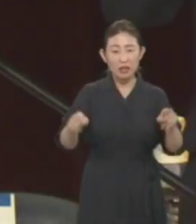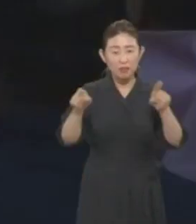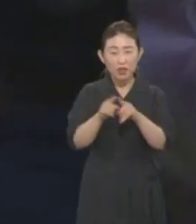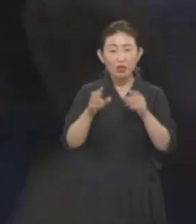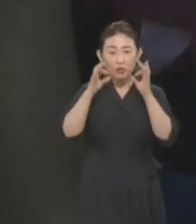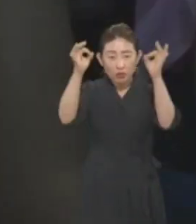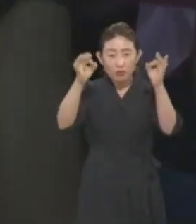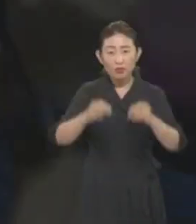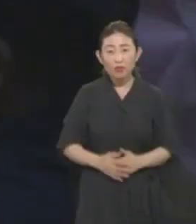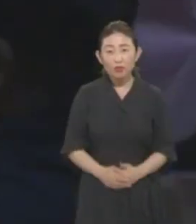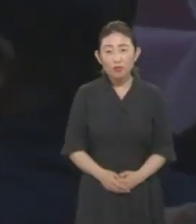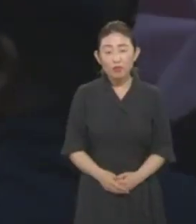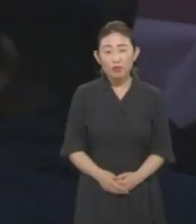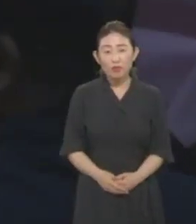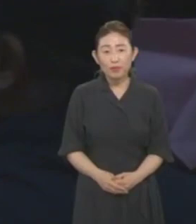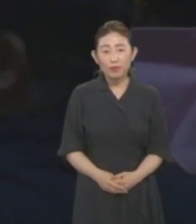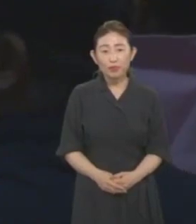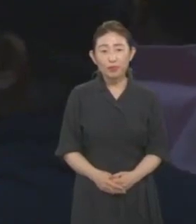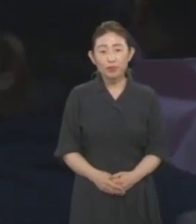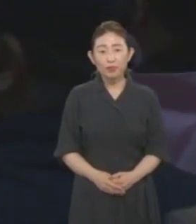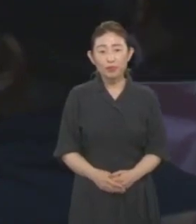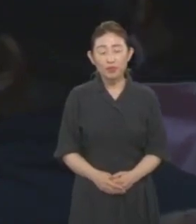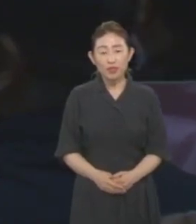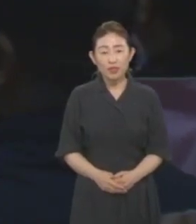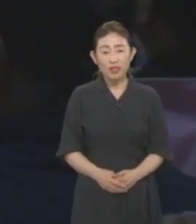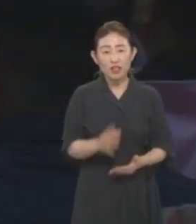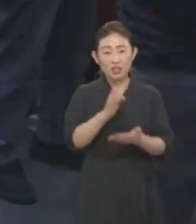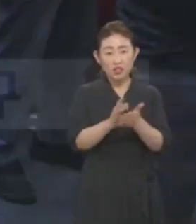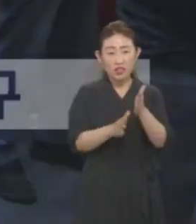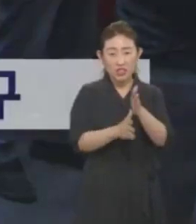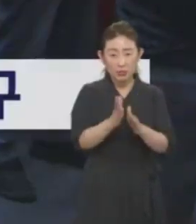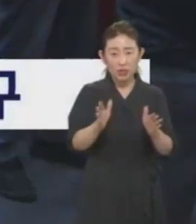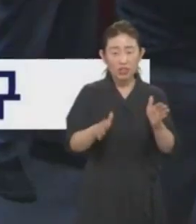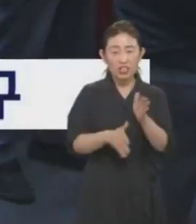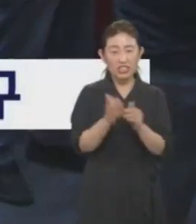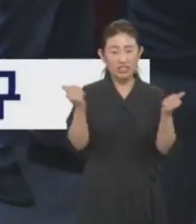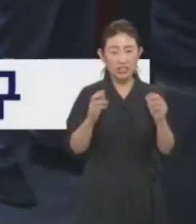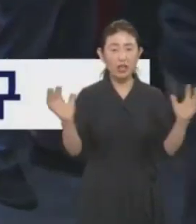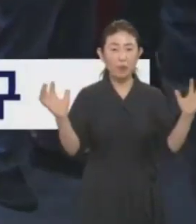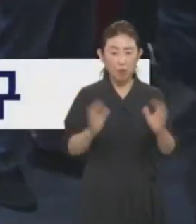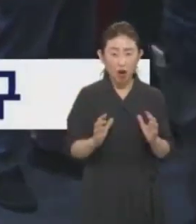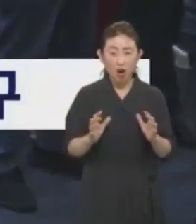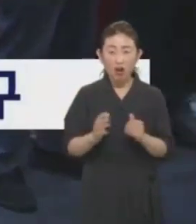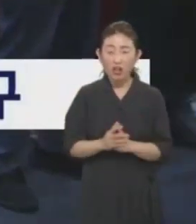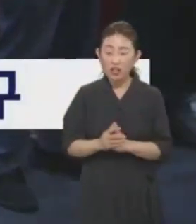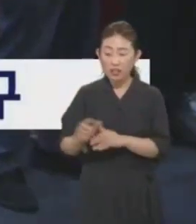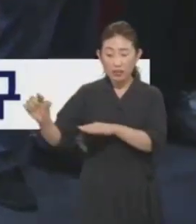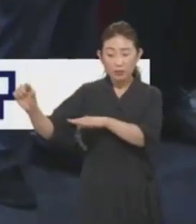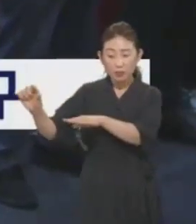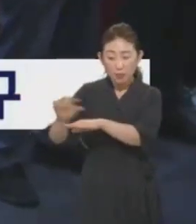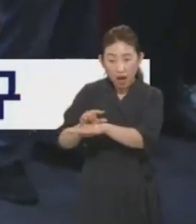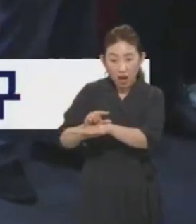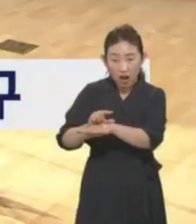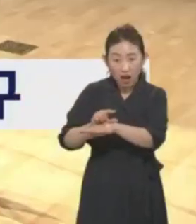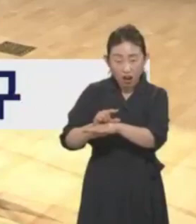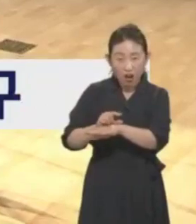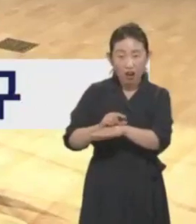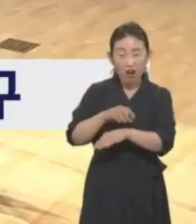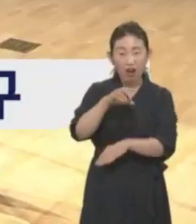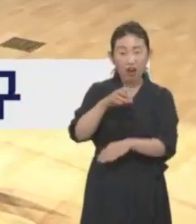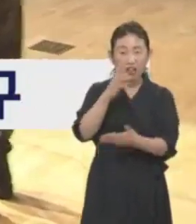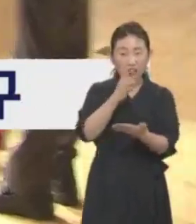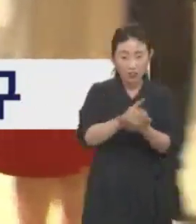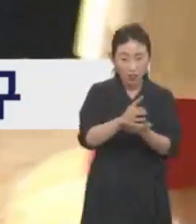노력한다. 노력한다. 천안 시민들과 시의회가 한자리에 모여 수도권 광역급행철도